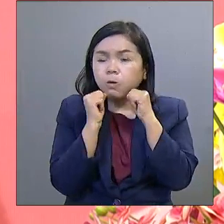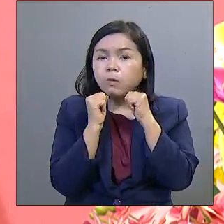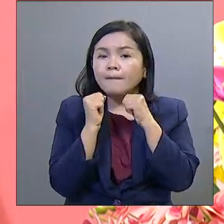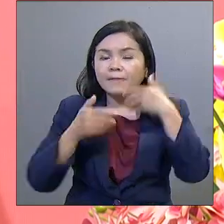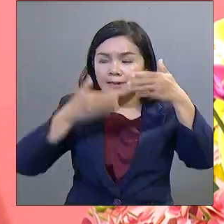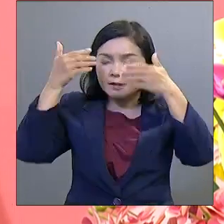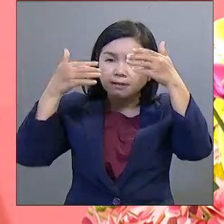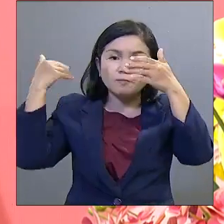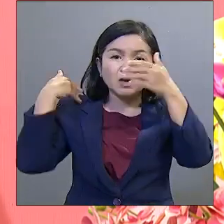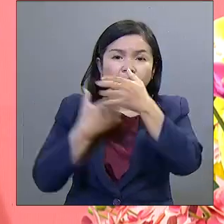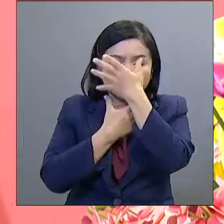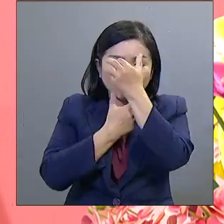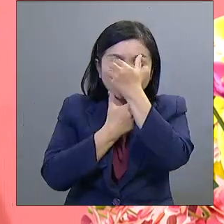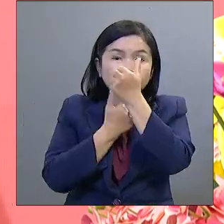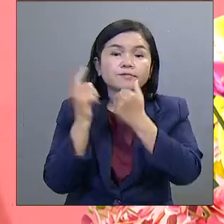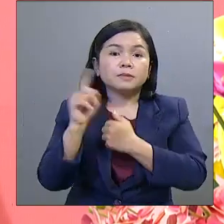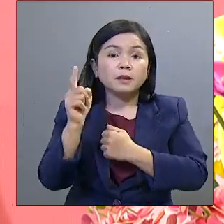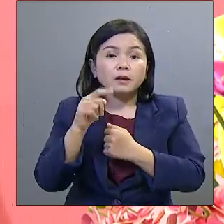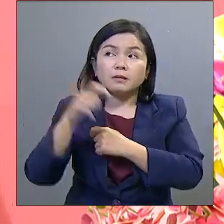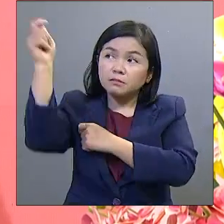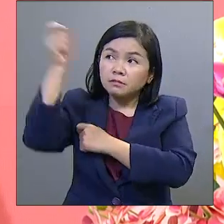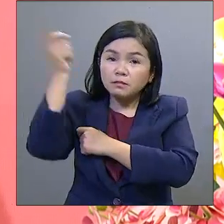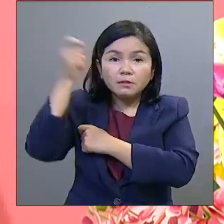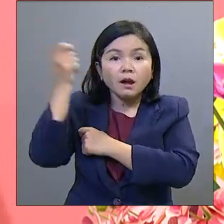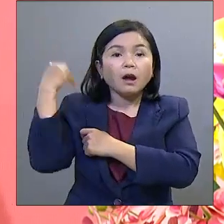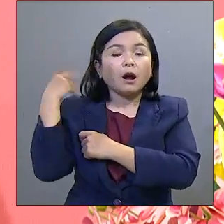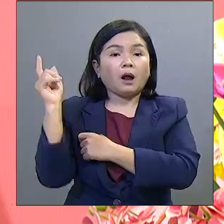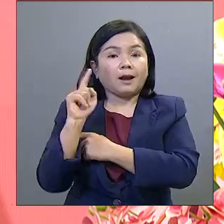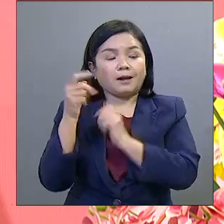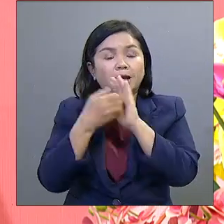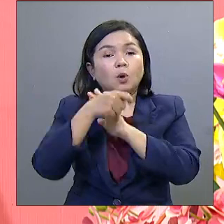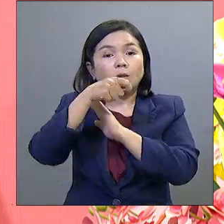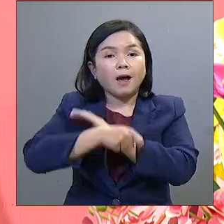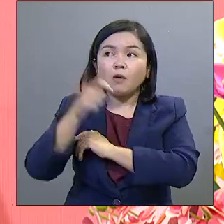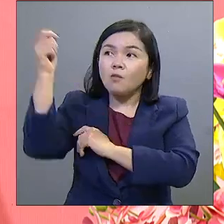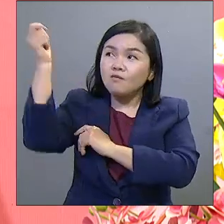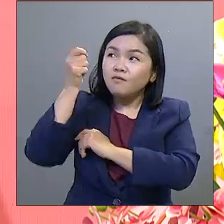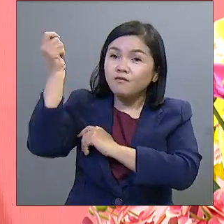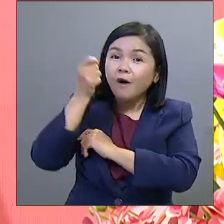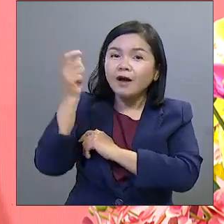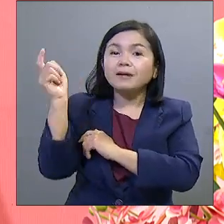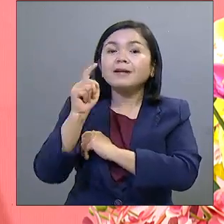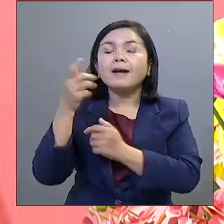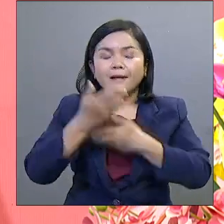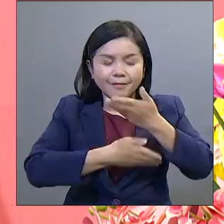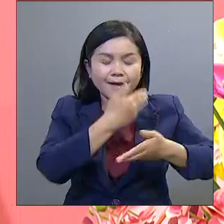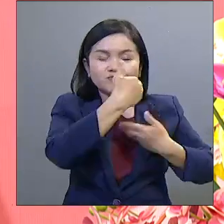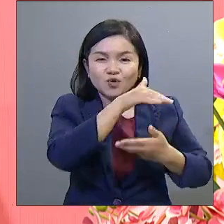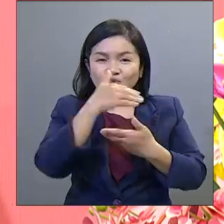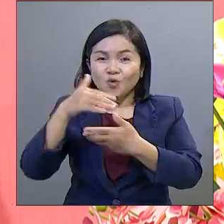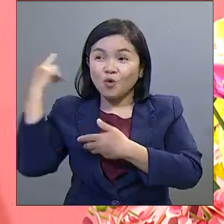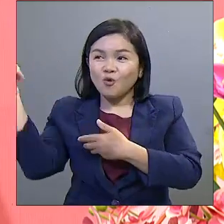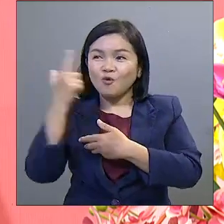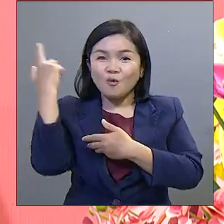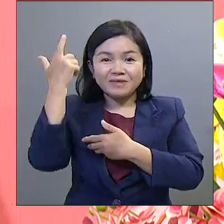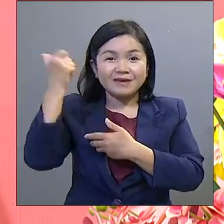มหนึ่งนะครับที่น่าสนใจก็คือการเล่นว่าวนะครับทีนี้ที่จังหวัดนครราชสีมาครับที่นั่นเขามีการทำว่าวจุฬาส่งขายตอนนี้ลมกำลังดี